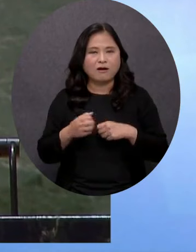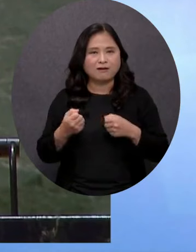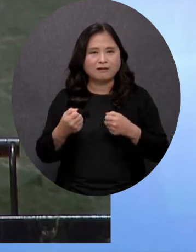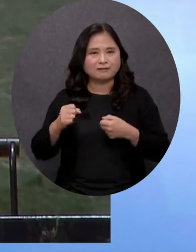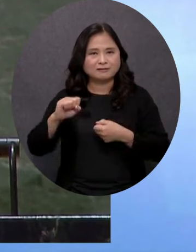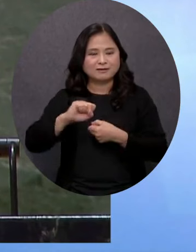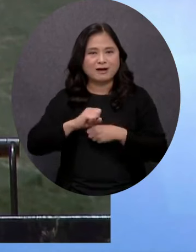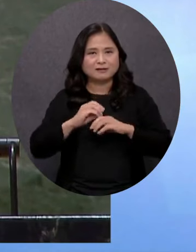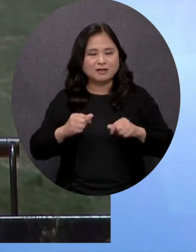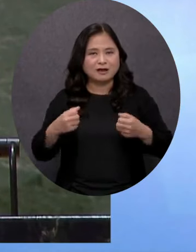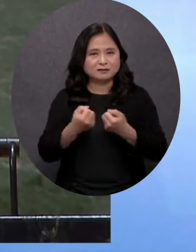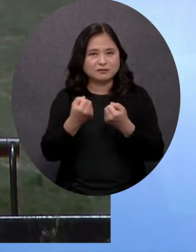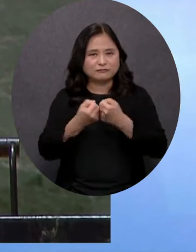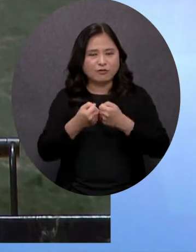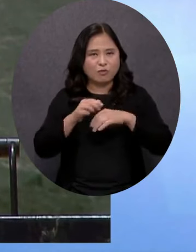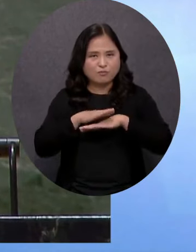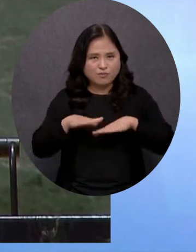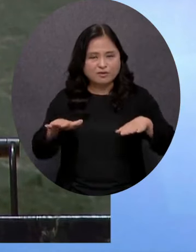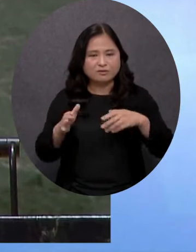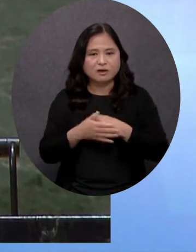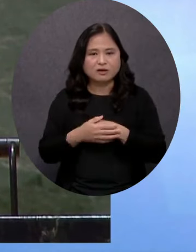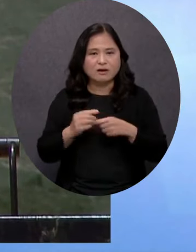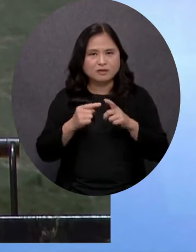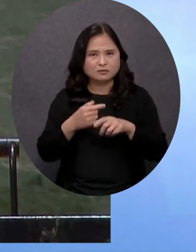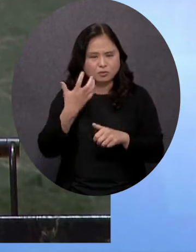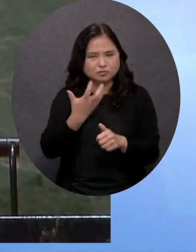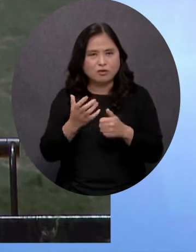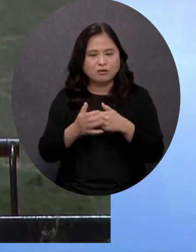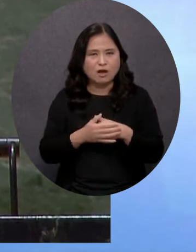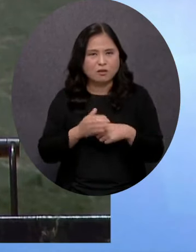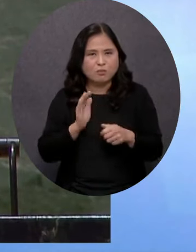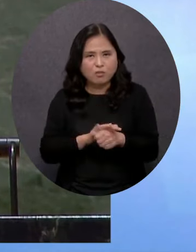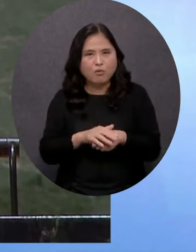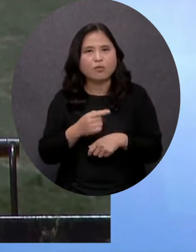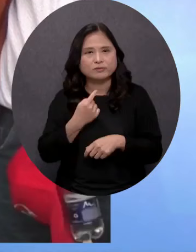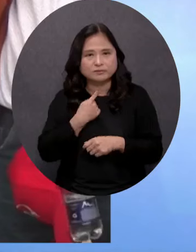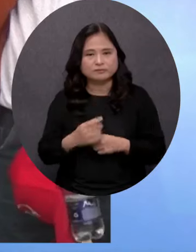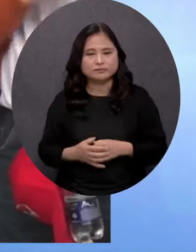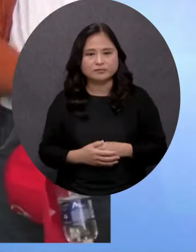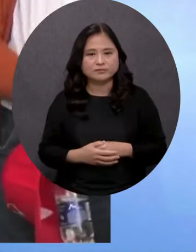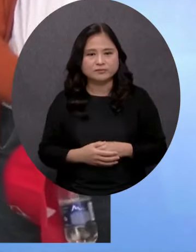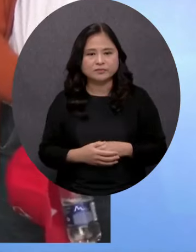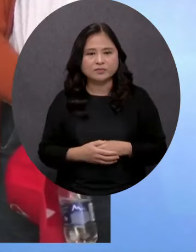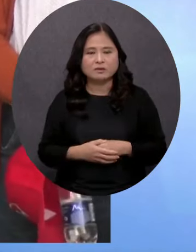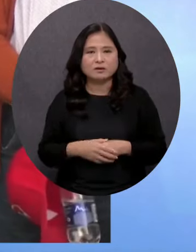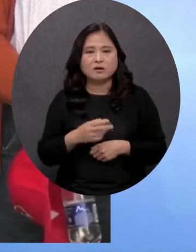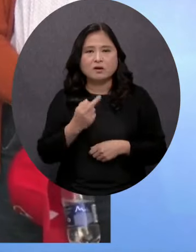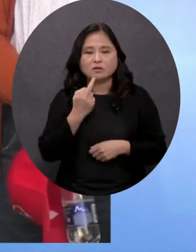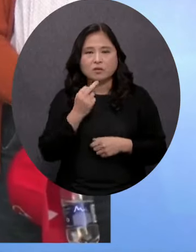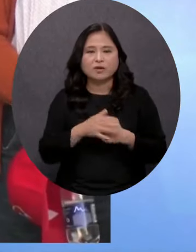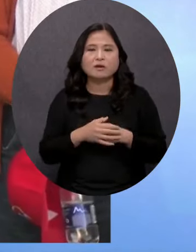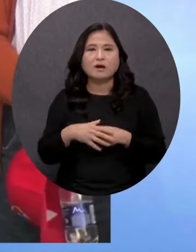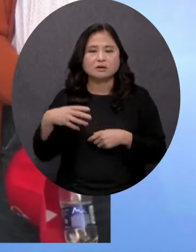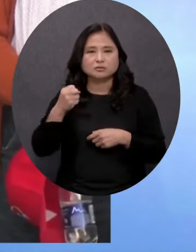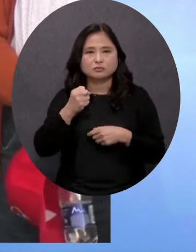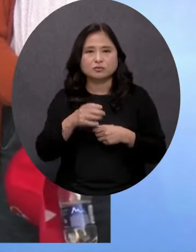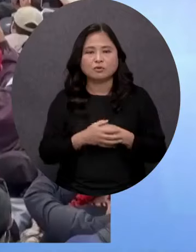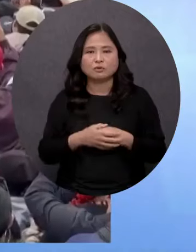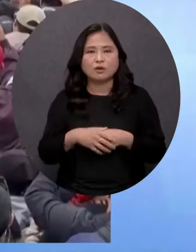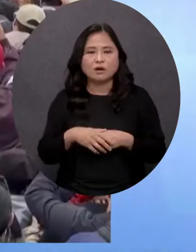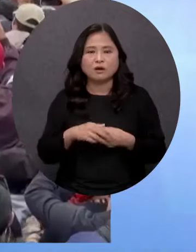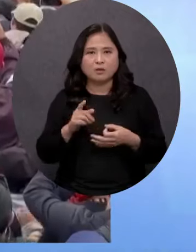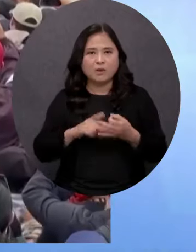火、缓解人道灾难发挥应有的建设性作用。 哥伦比亚总统佩特罗就批评以